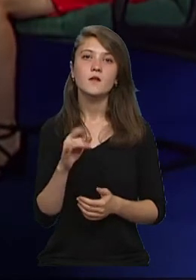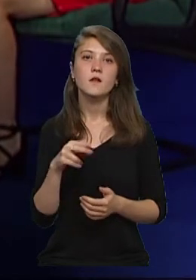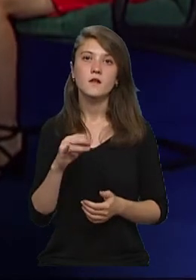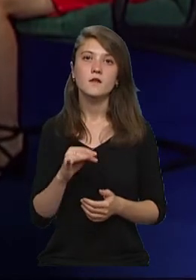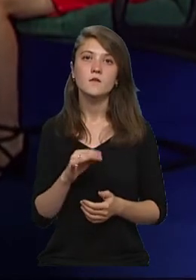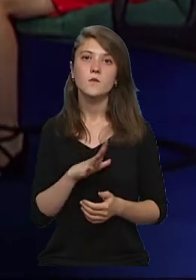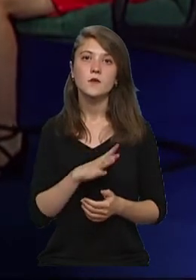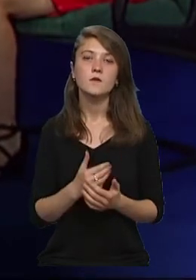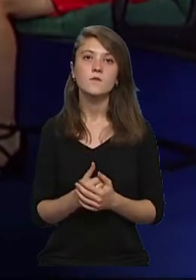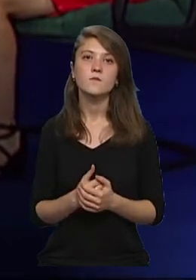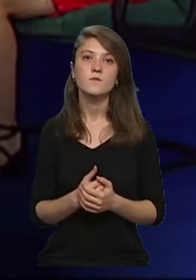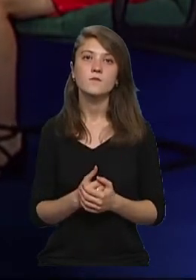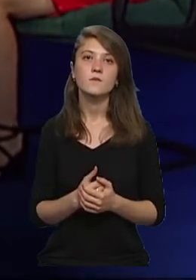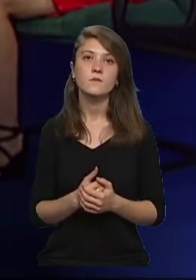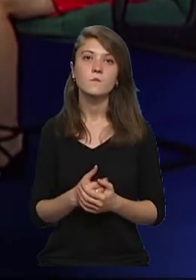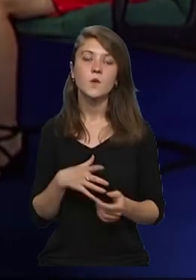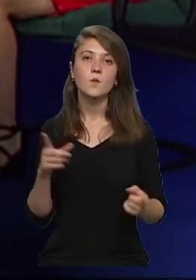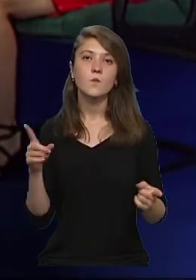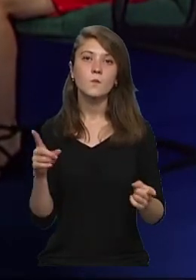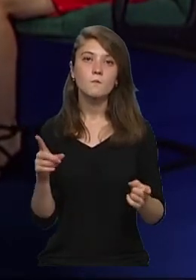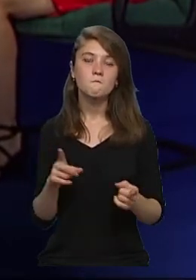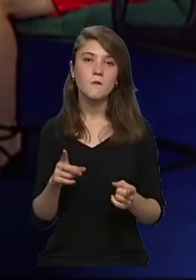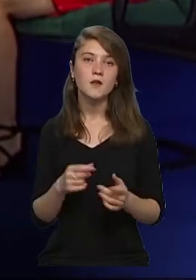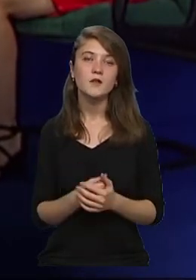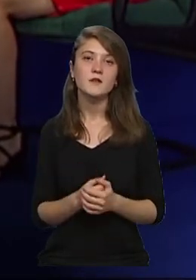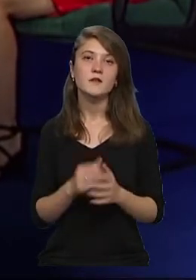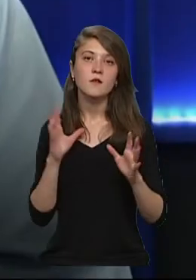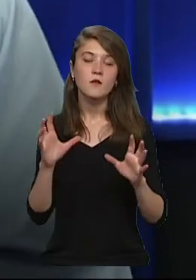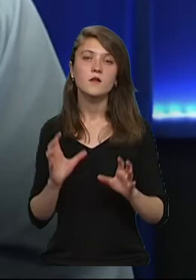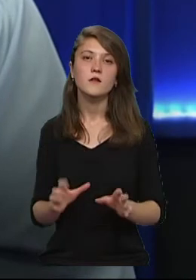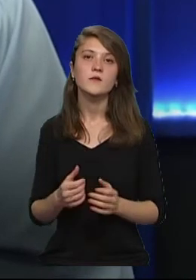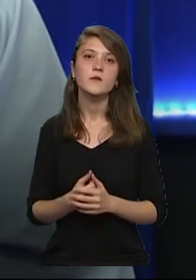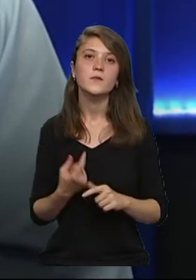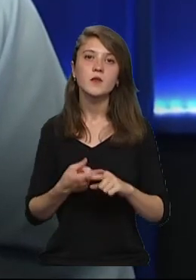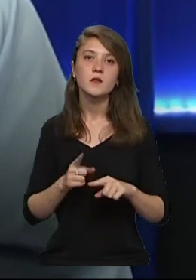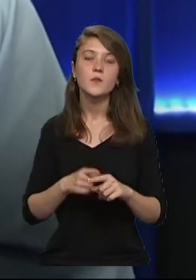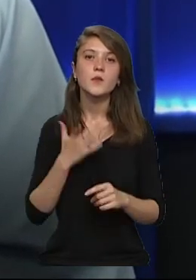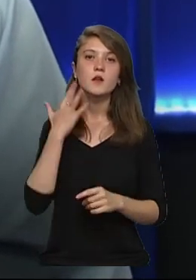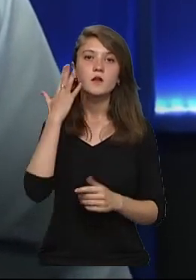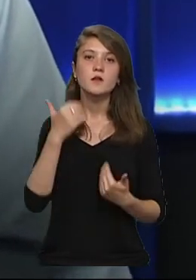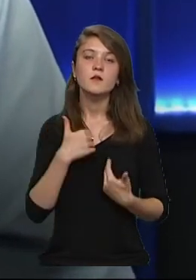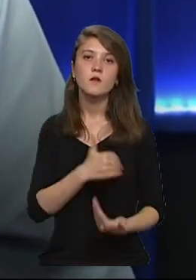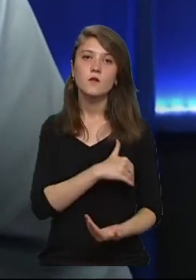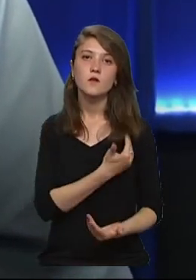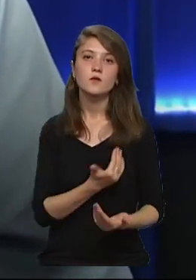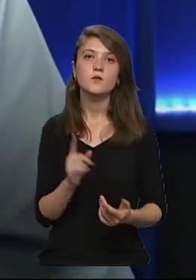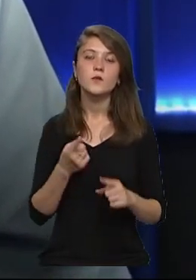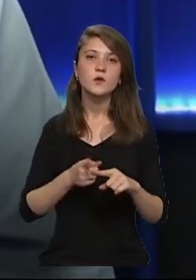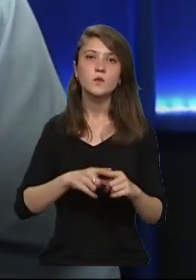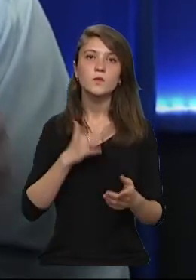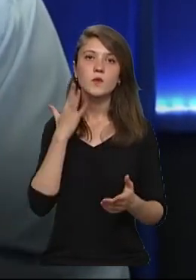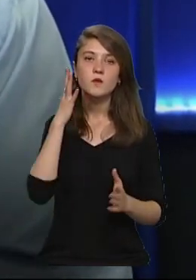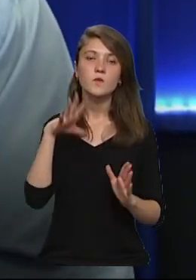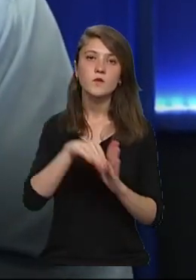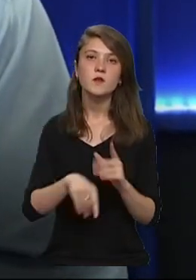був бездіяльний, тому що був обмежений законодавством і своїми кроками, то це мрія. І я хочу, щоб цю мрію проваджували